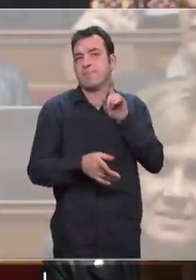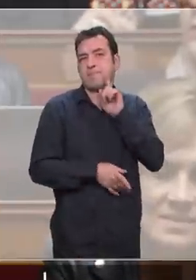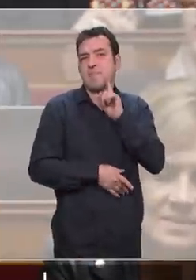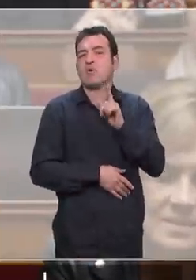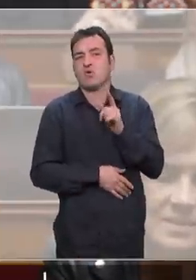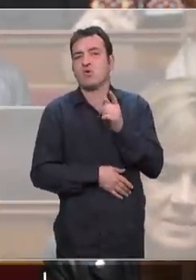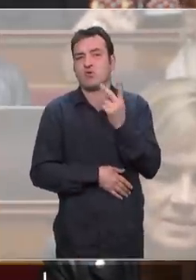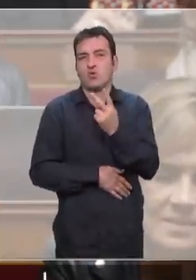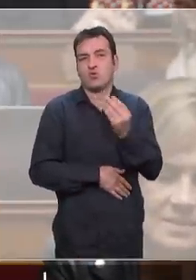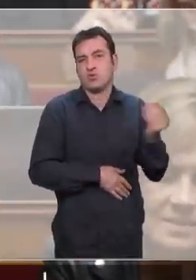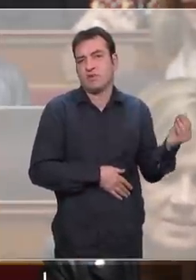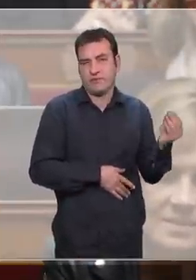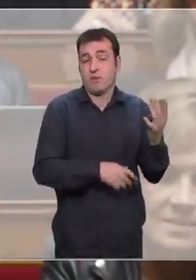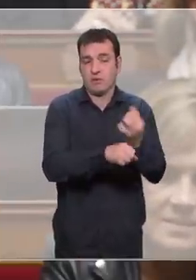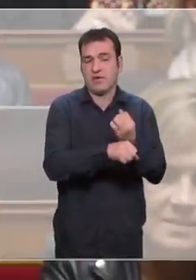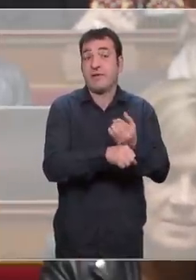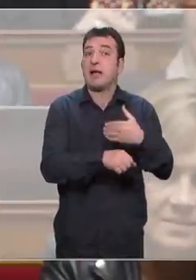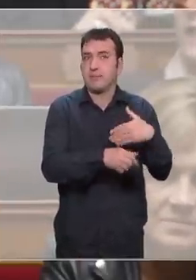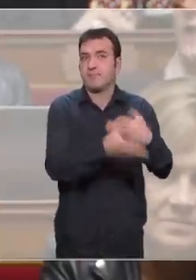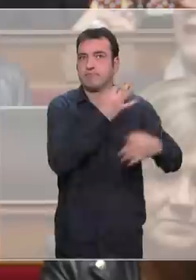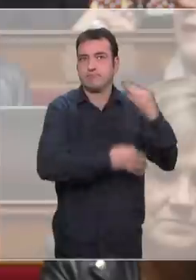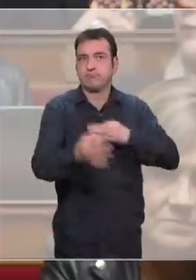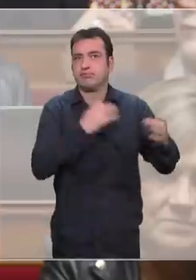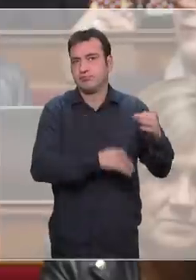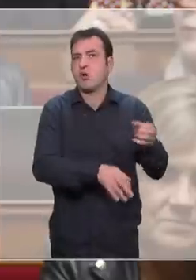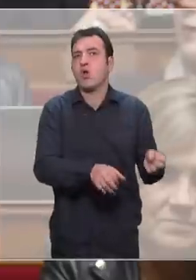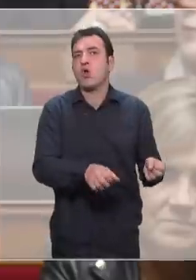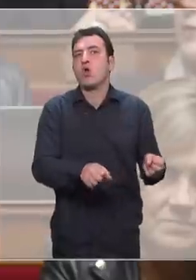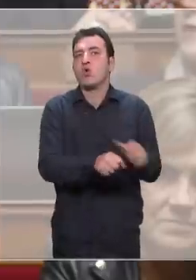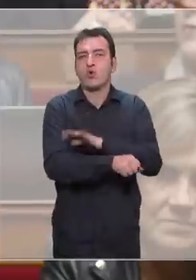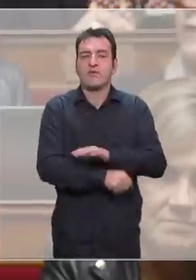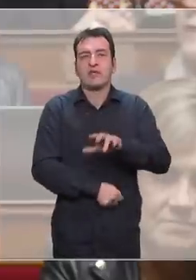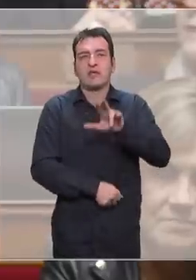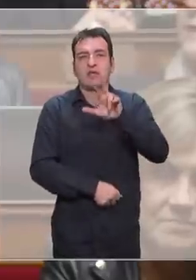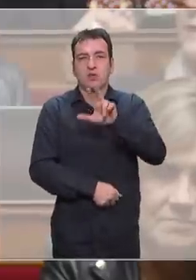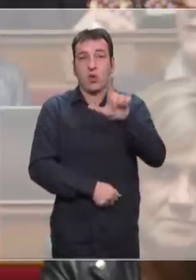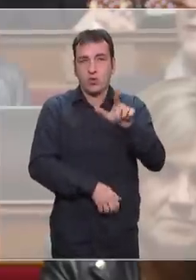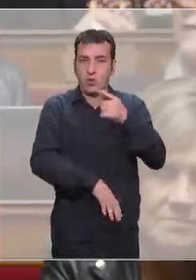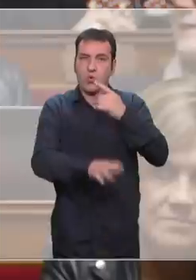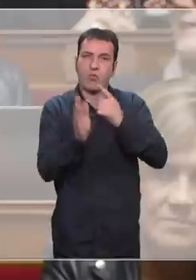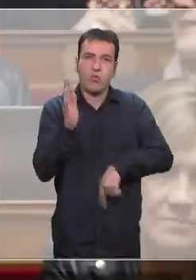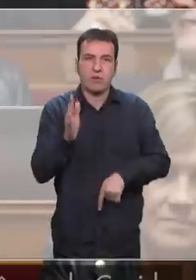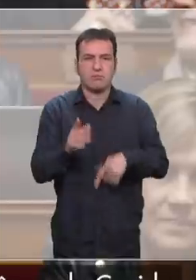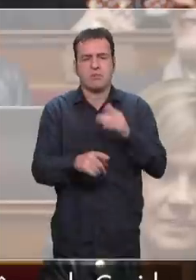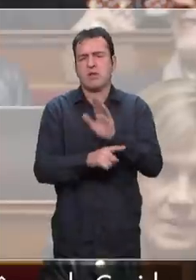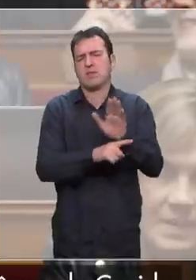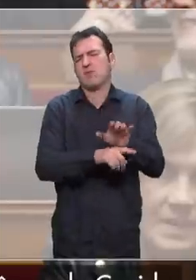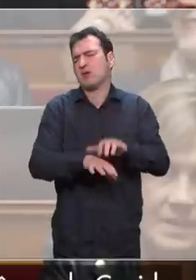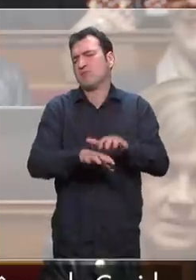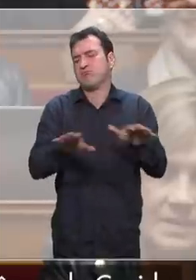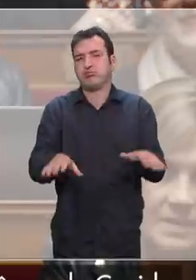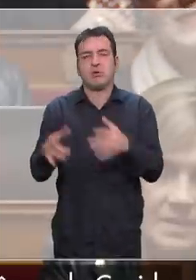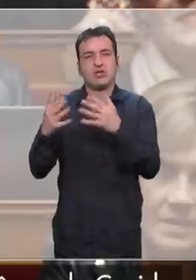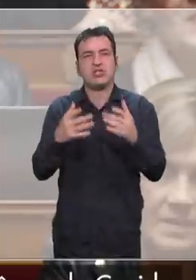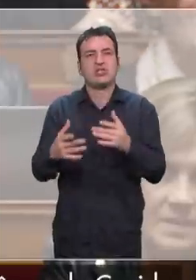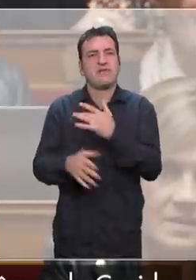32 mois. Les témoignages se multiplient par dizaines, par centaines. D'après les premiers chiffres de Santé publique France, plus